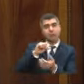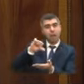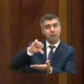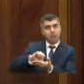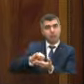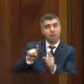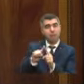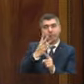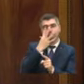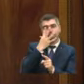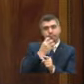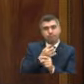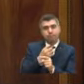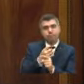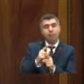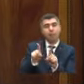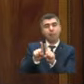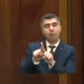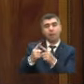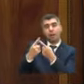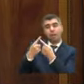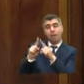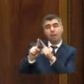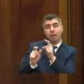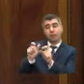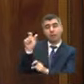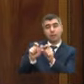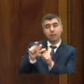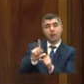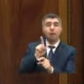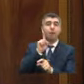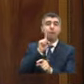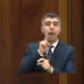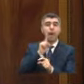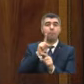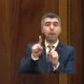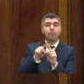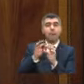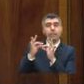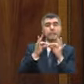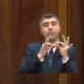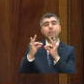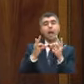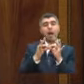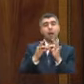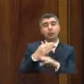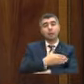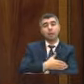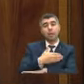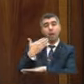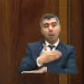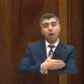الإهانة والإدلال التي تتعرض لها مئات النساء في معابر الحدود في سبتة من أجل لقمة